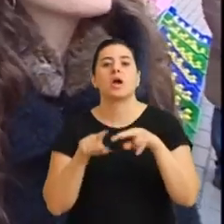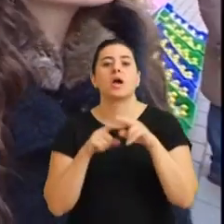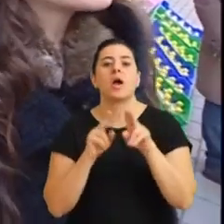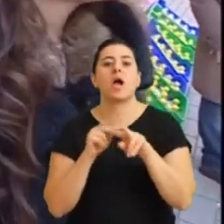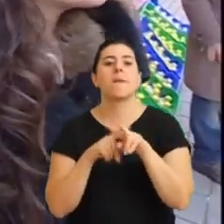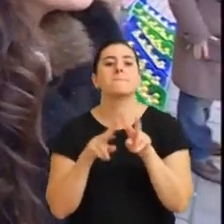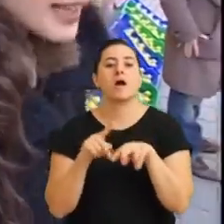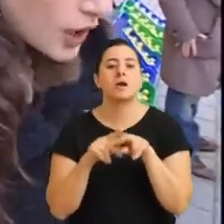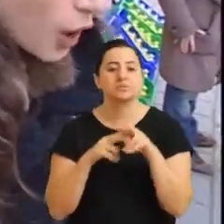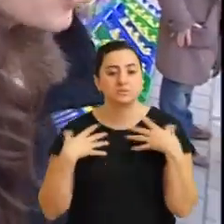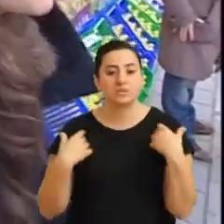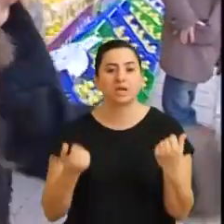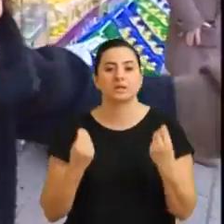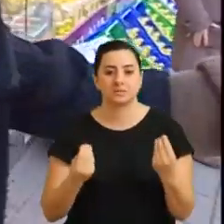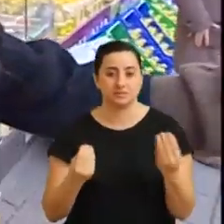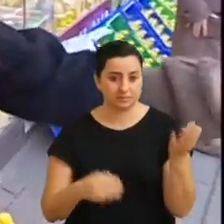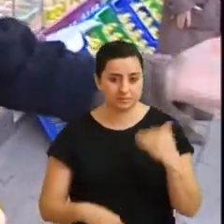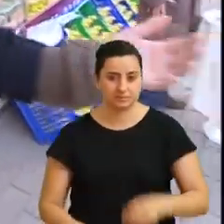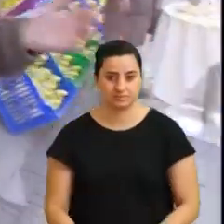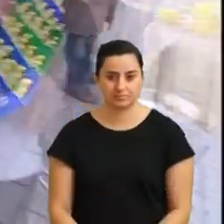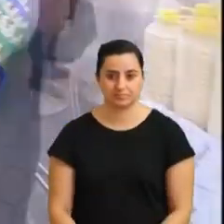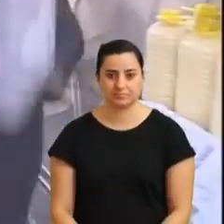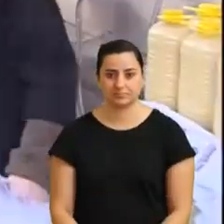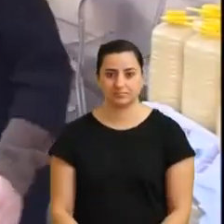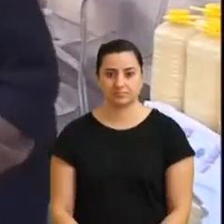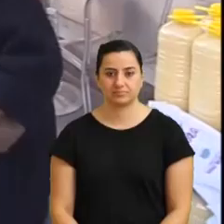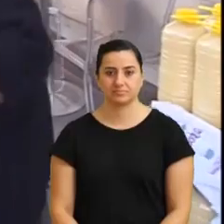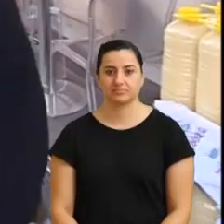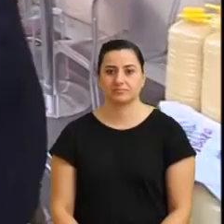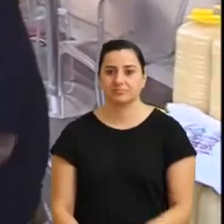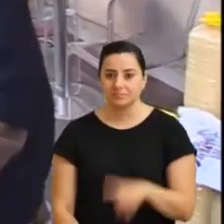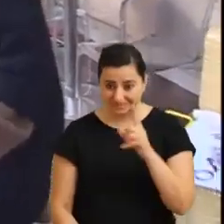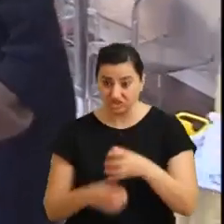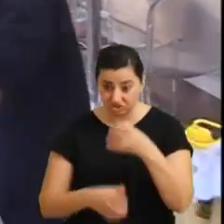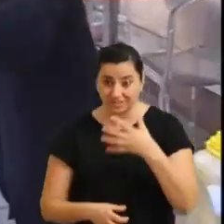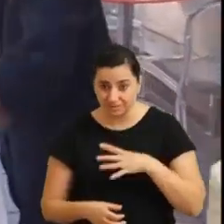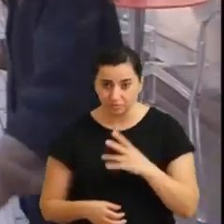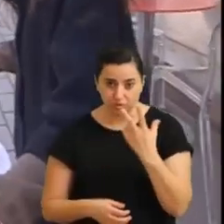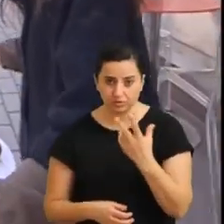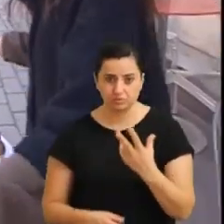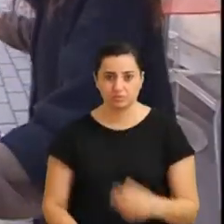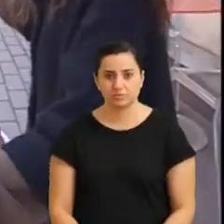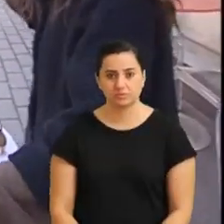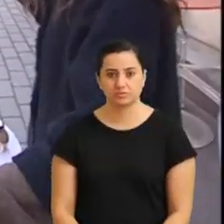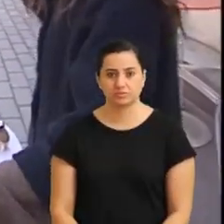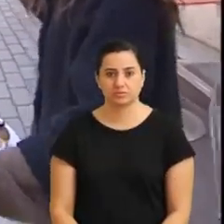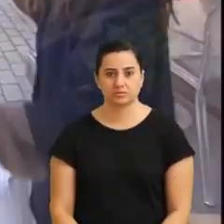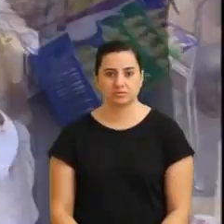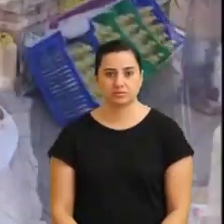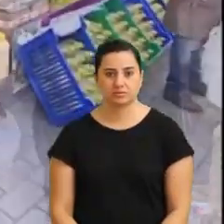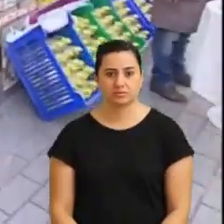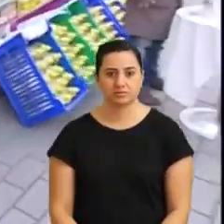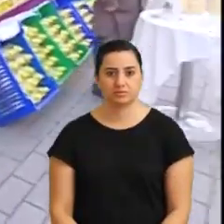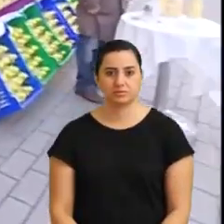boza. Sağlığa iyi geliyor bunlar buyurun. Abi bir şişe veriyorum sana 3 lirası. Bir şişe 3 lira